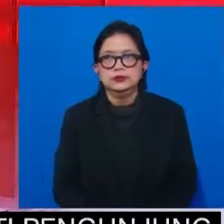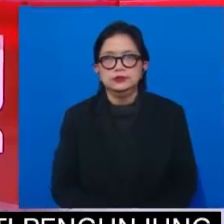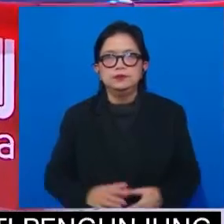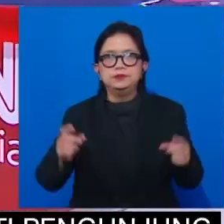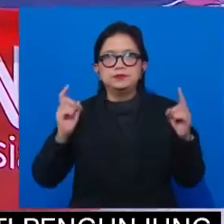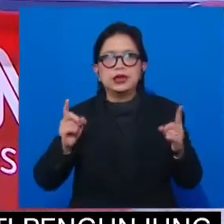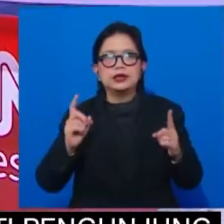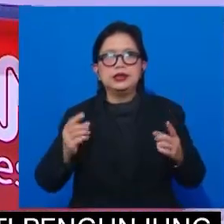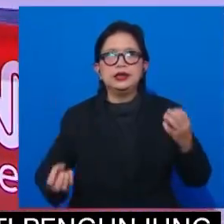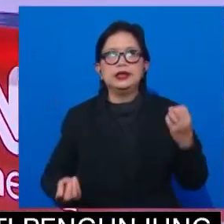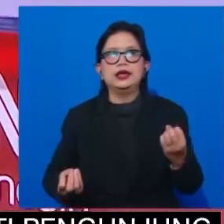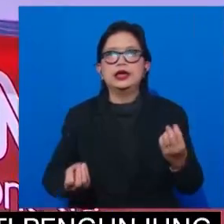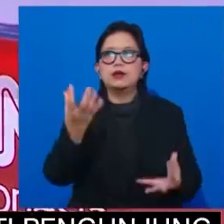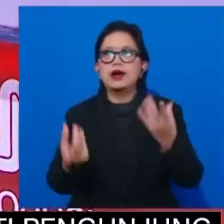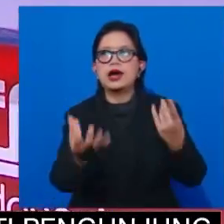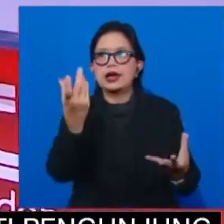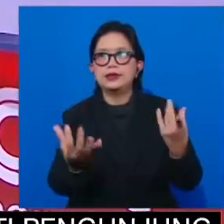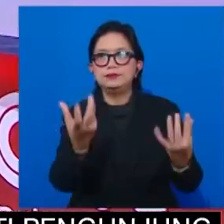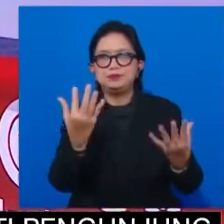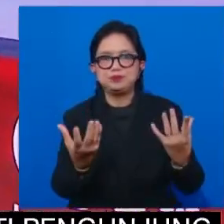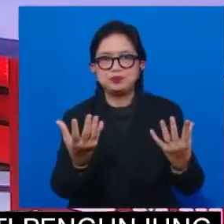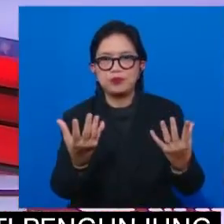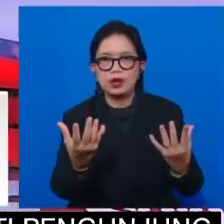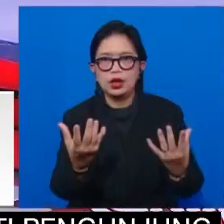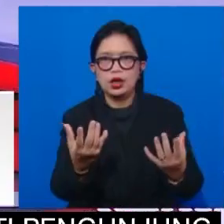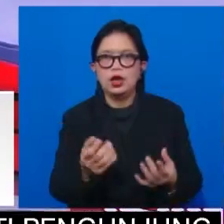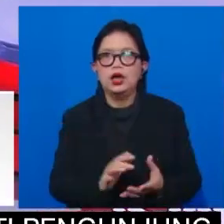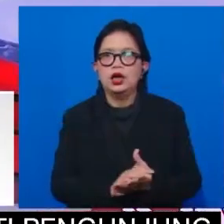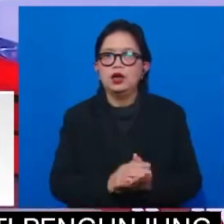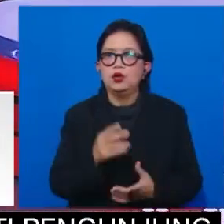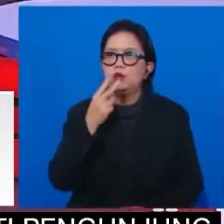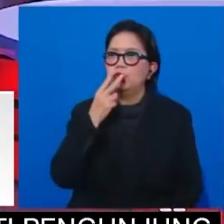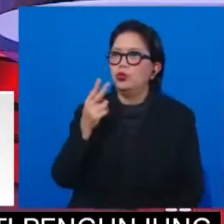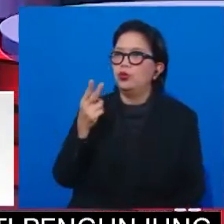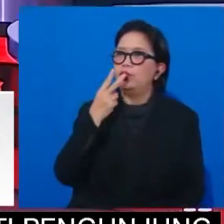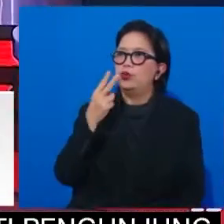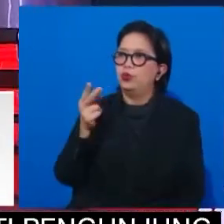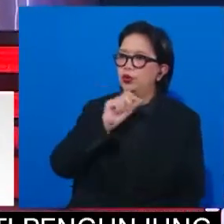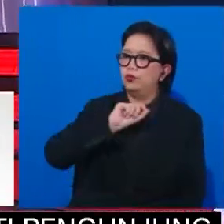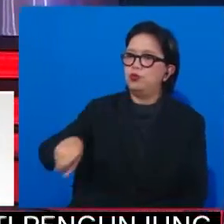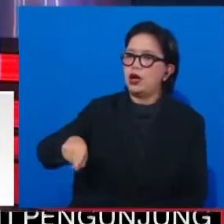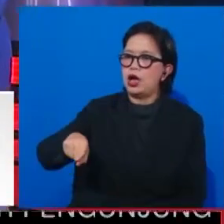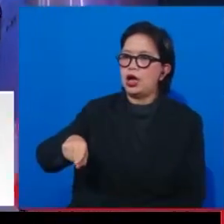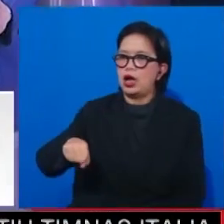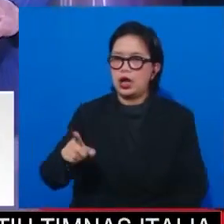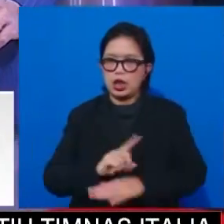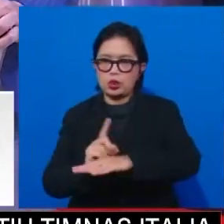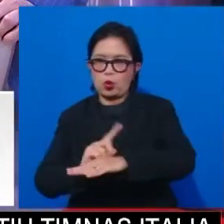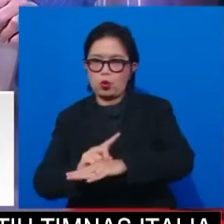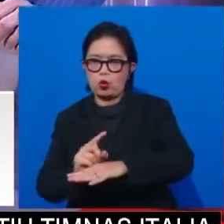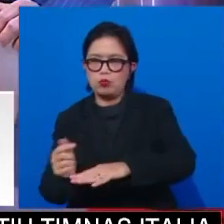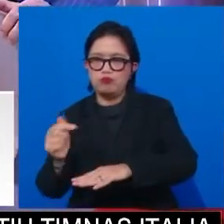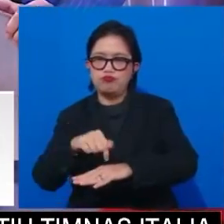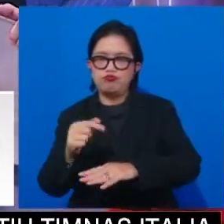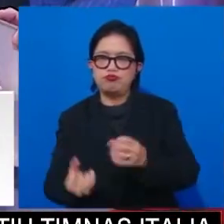Waspada kebakaran di musim kemarau. Diduga akibat membuang puntung rokok sembarangan, sebuah lapak rongsokan yang berada dekat dengan Pasar Cilengsi, Kabupaten Bogor,